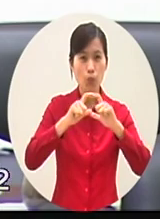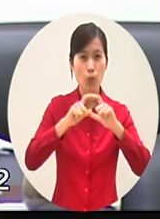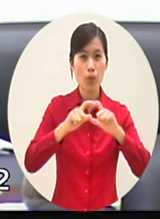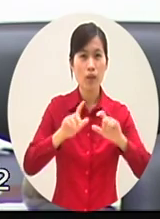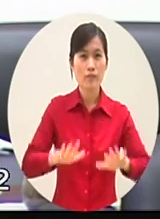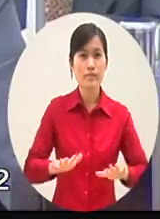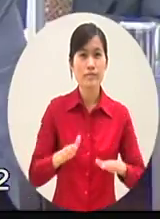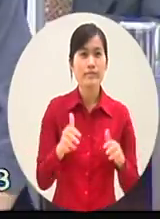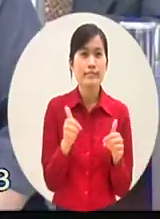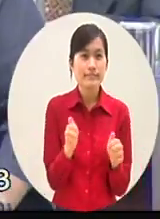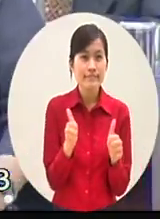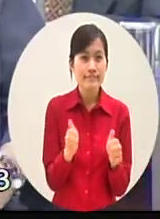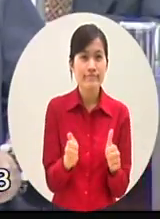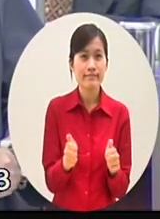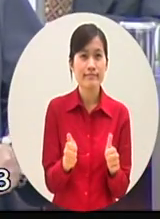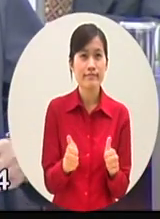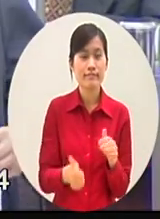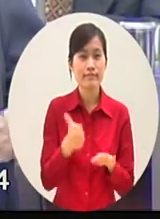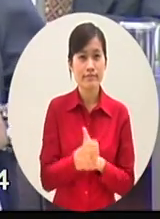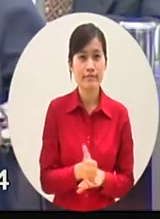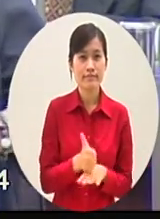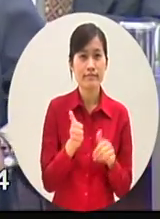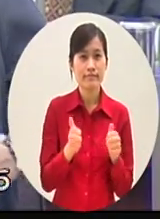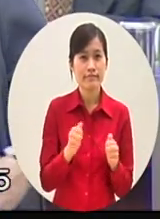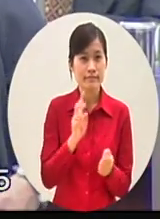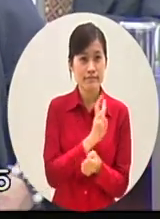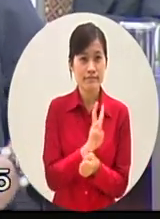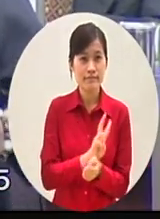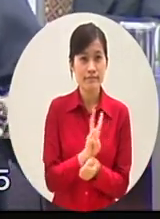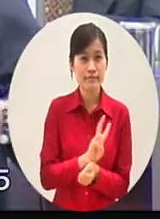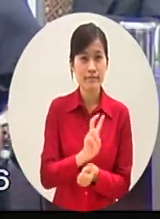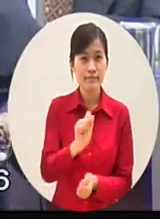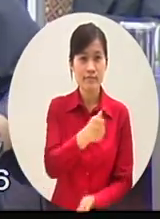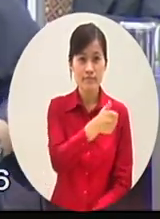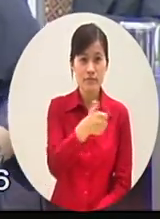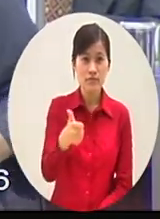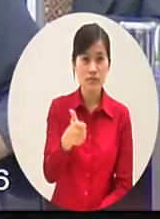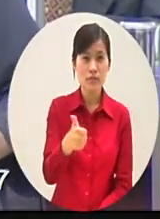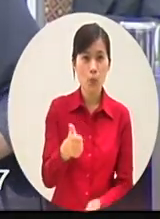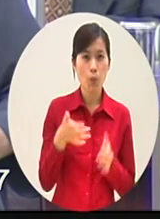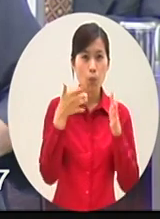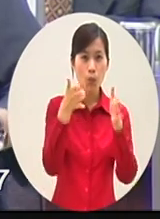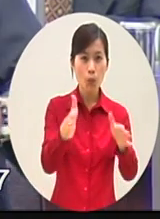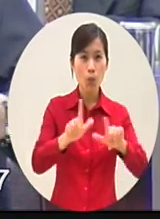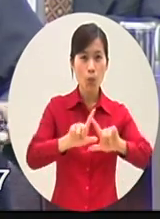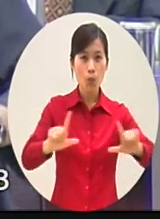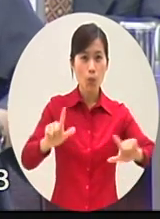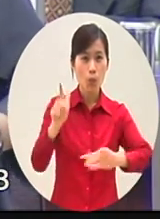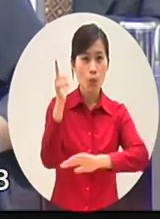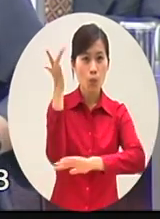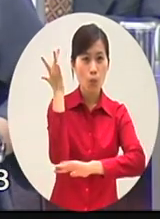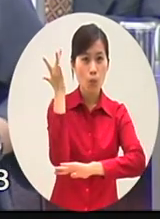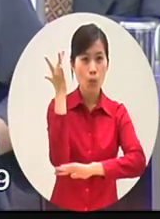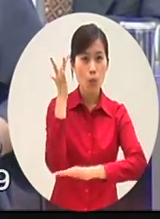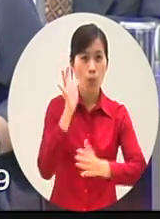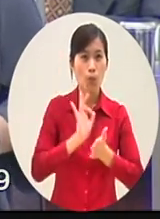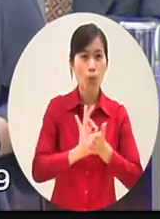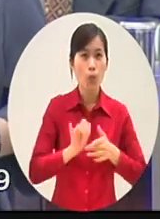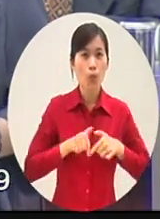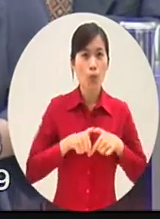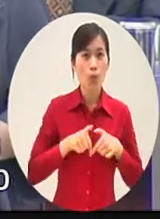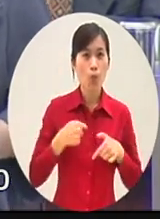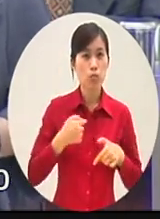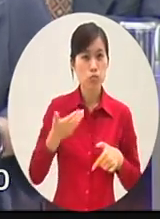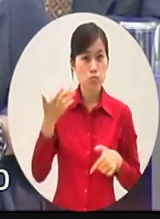议员。首先非常感谢林议员吼、哦，对咱大邱的用心啊，我足早都甲林议员讲